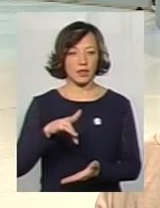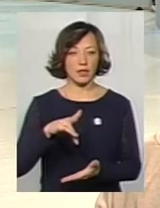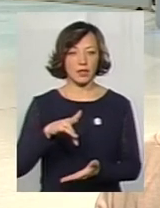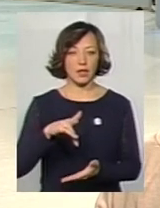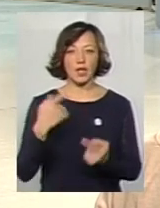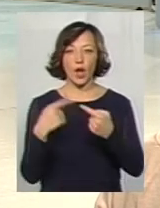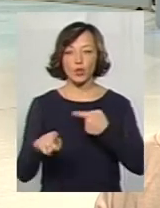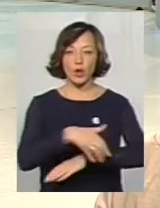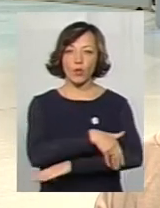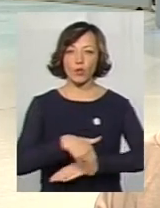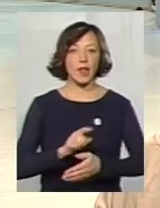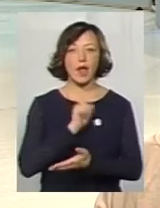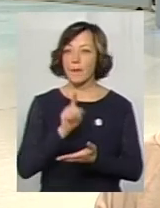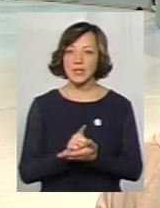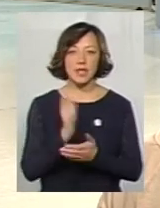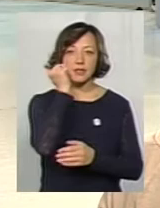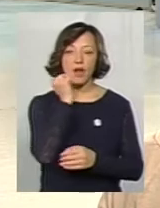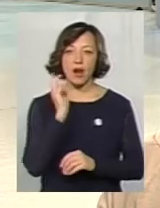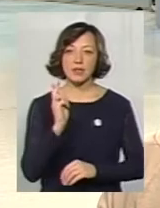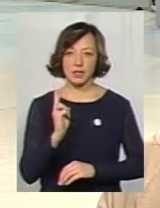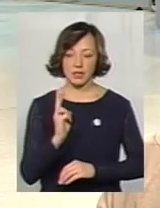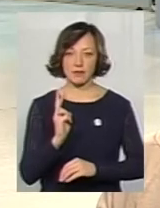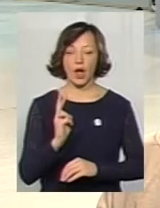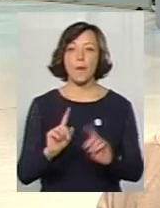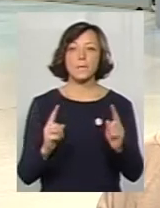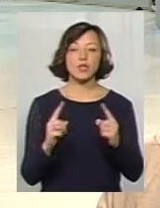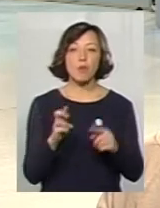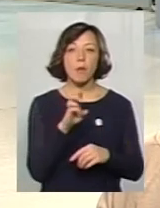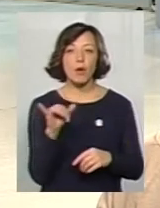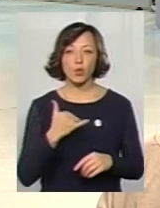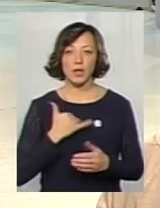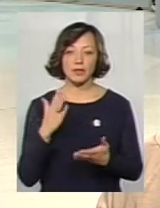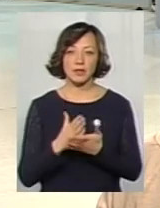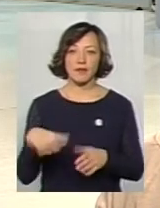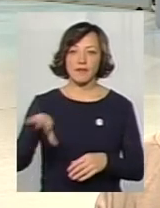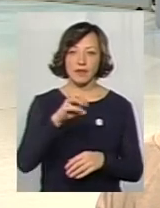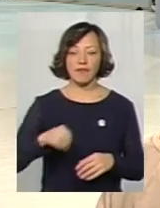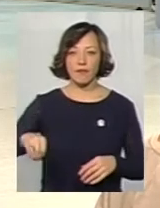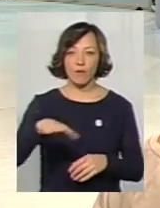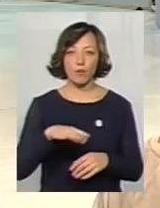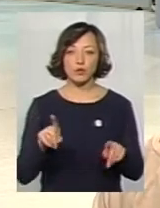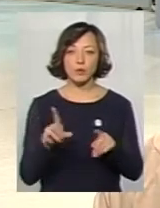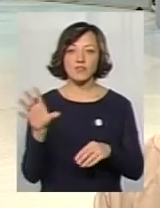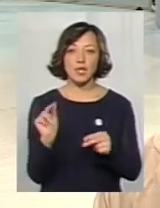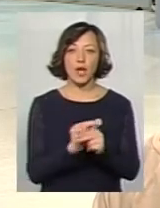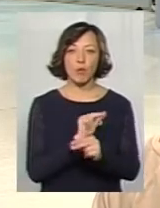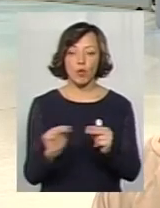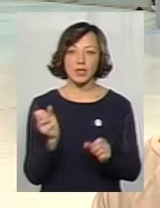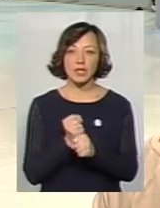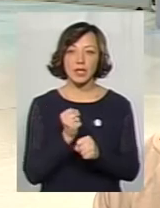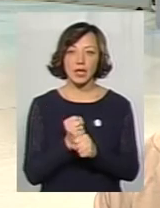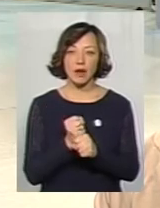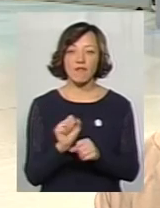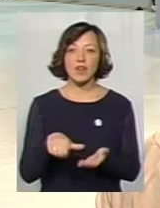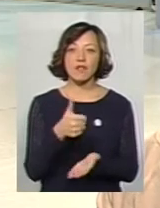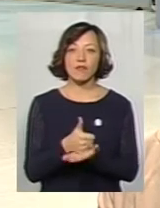на інших вулицях, не обов'язково на Староконстантиновському. Чому б у нас не зробити по-європейськи, щоб всі ремонти робились в